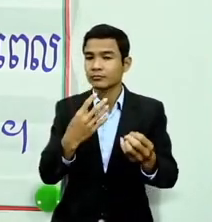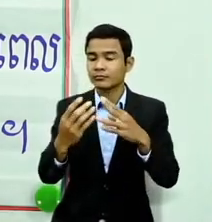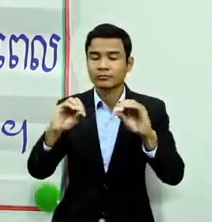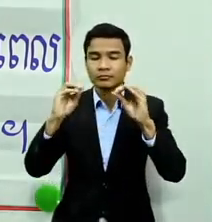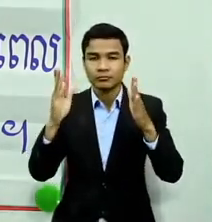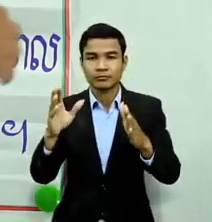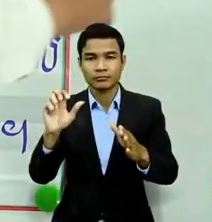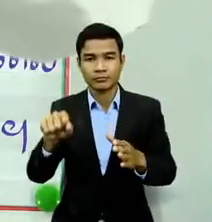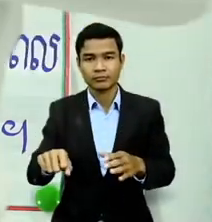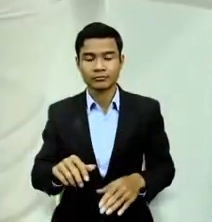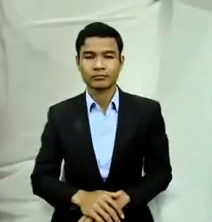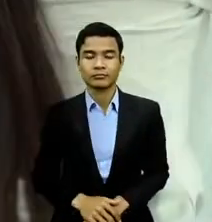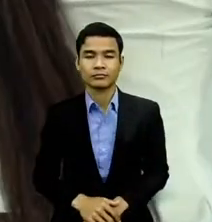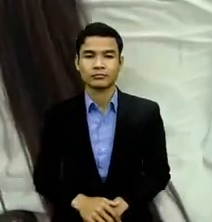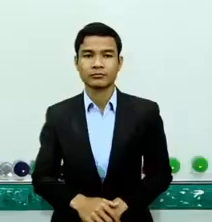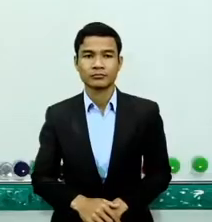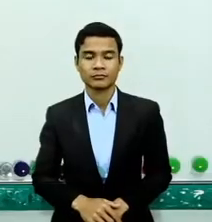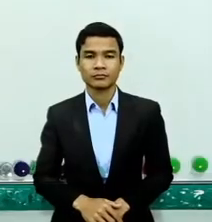con. Chà.